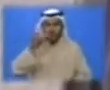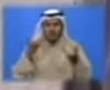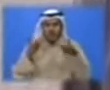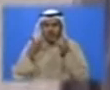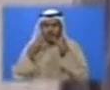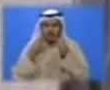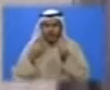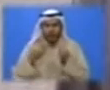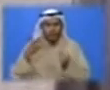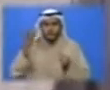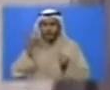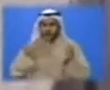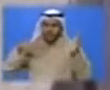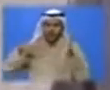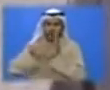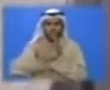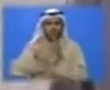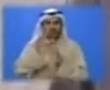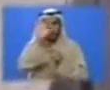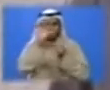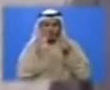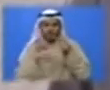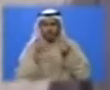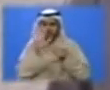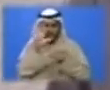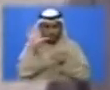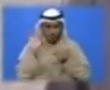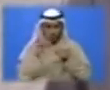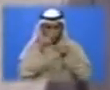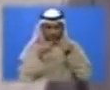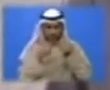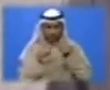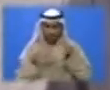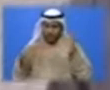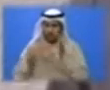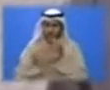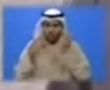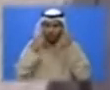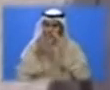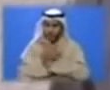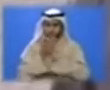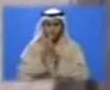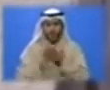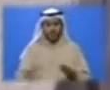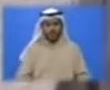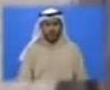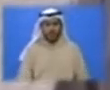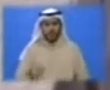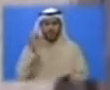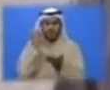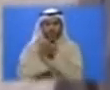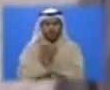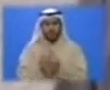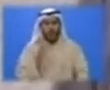التي أكدت فيه أن نسبة 95% من الحوادث تقع نتيجة عدم الانتباه، يكون فيها المسؤول